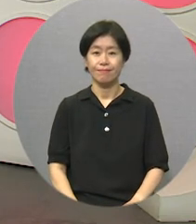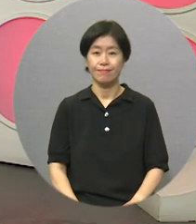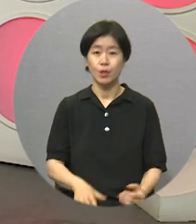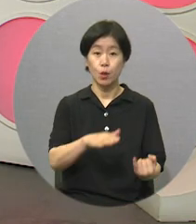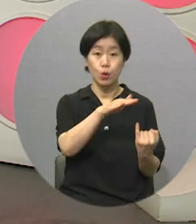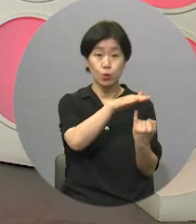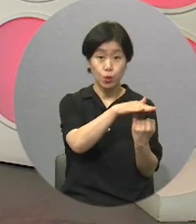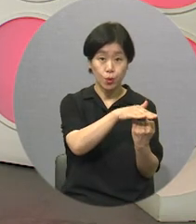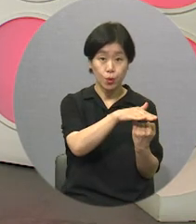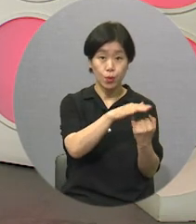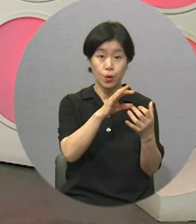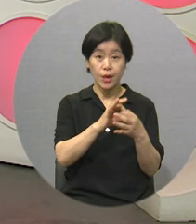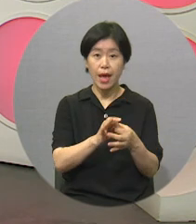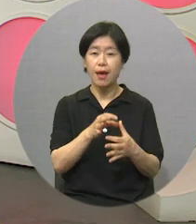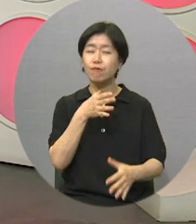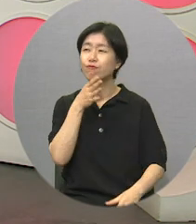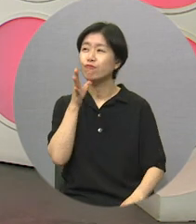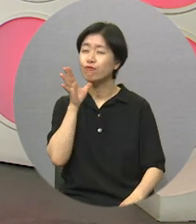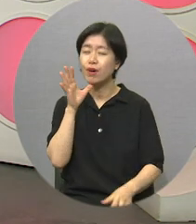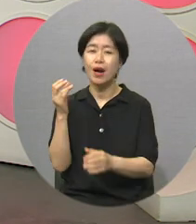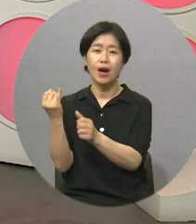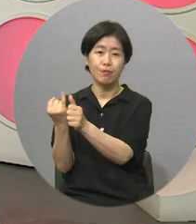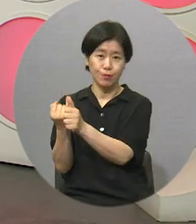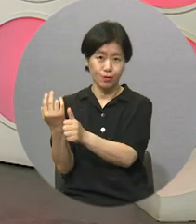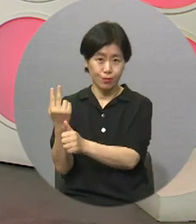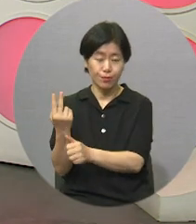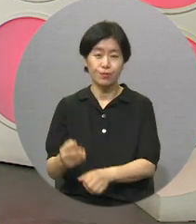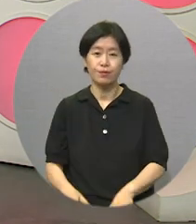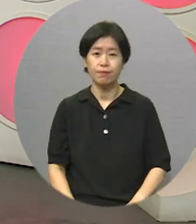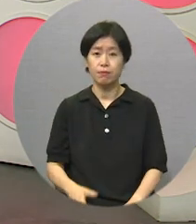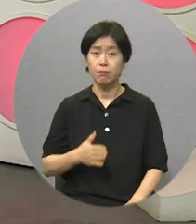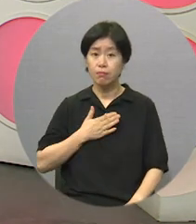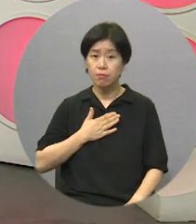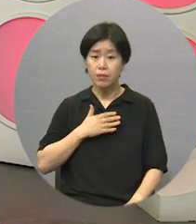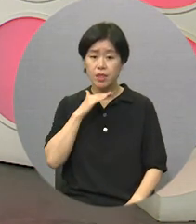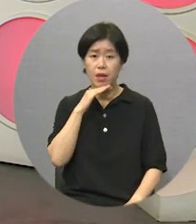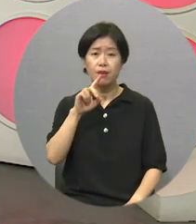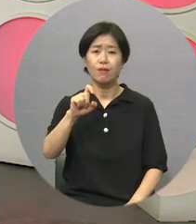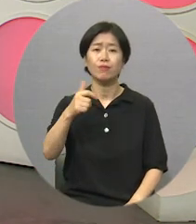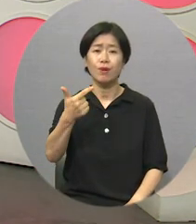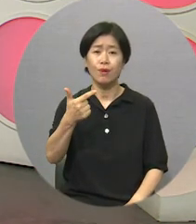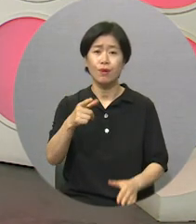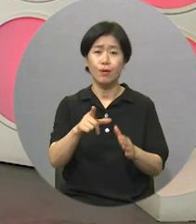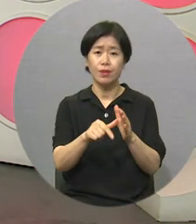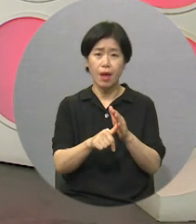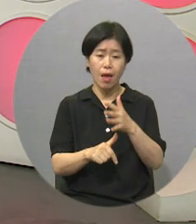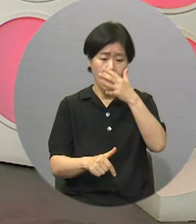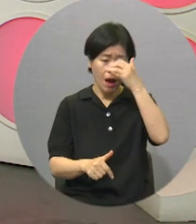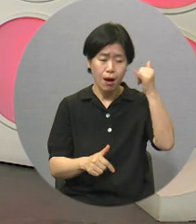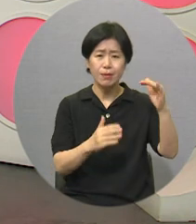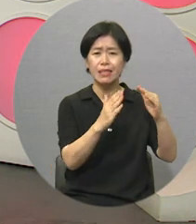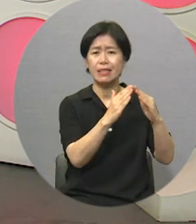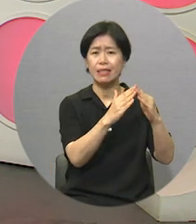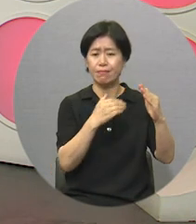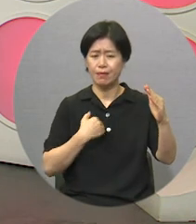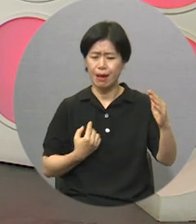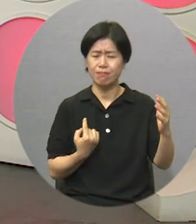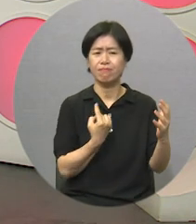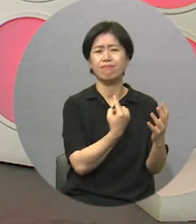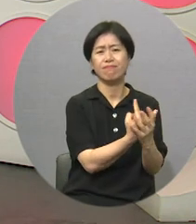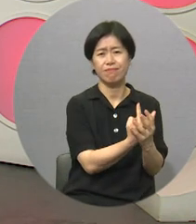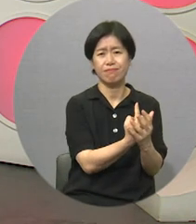소녀의 노부부. 저는 16살에 조부모님이 계시는 작은 마을로 전학을